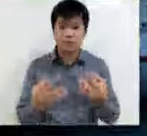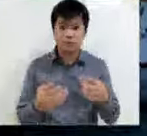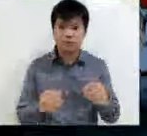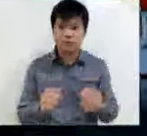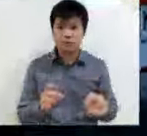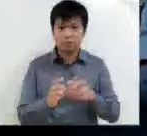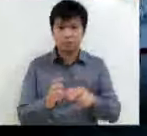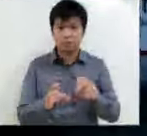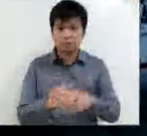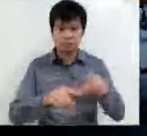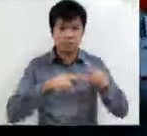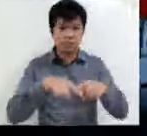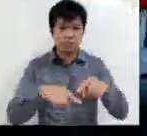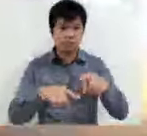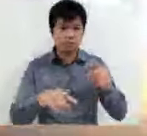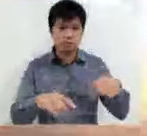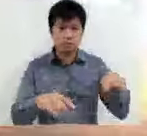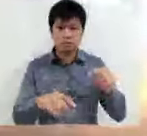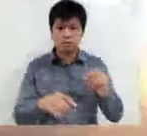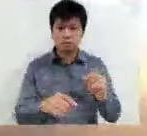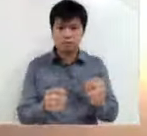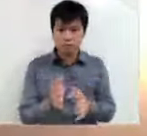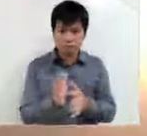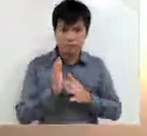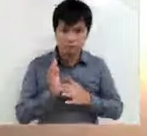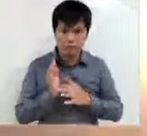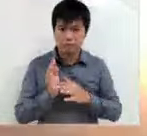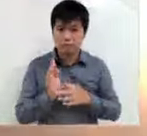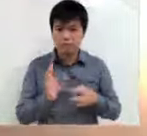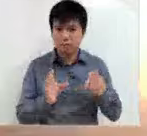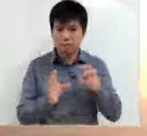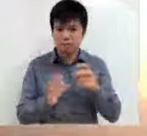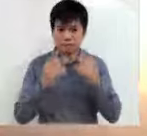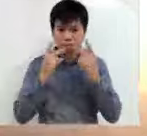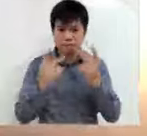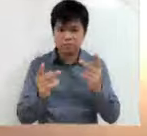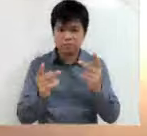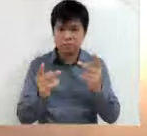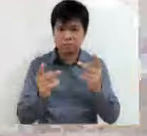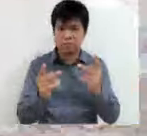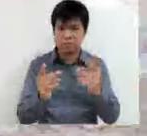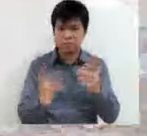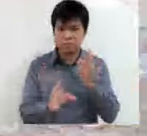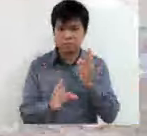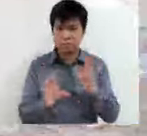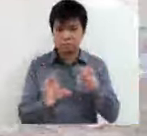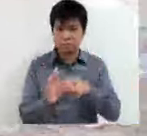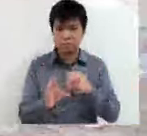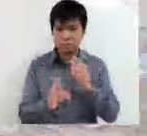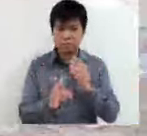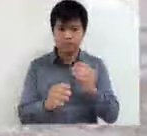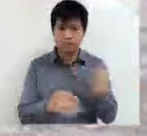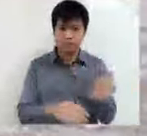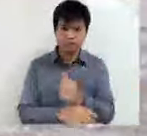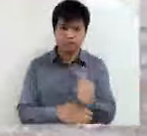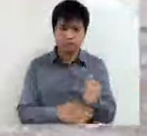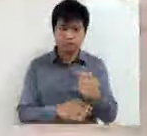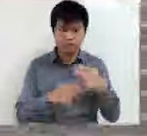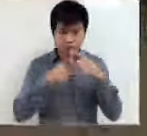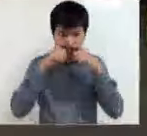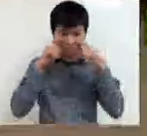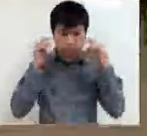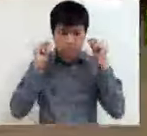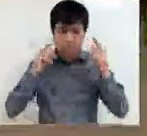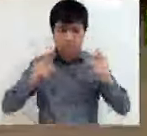kung oobligahin ang mga pasahero ng mga pampublikong sasakyan na magsuot ng face mask sa gitna ng na-detect ng mga kaso ng walking pneumonia sa bansa. Ang Philippine